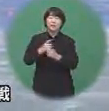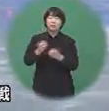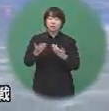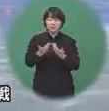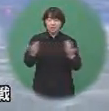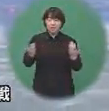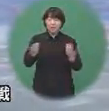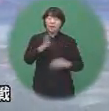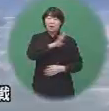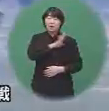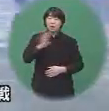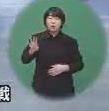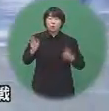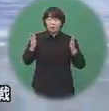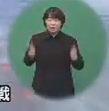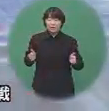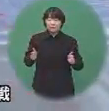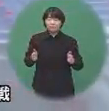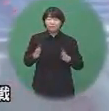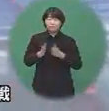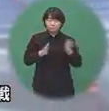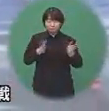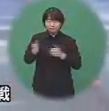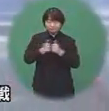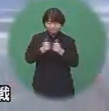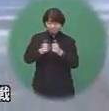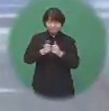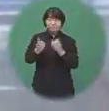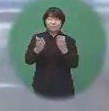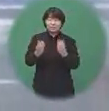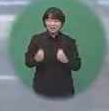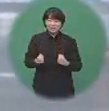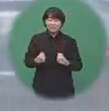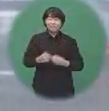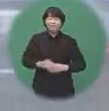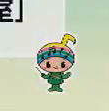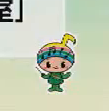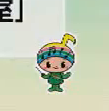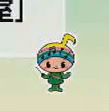り氷の上で熱い戦いを繰り広げました。